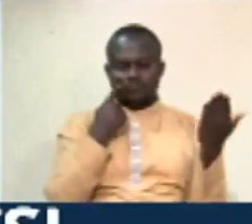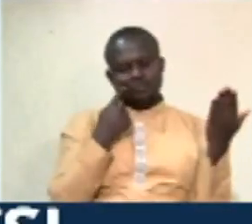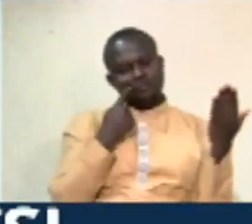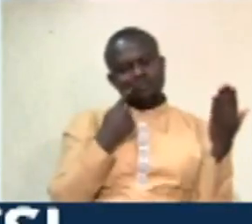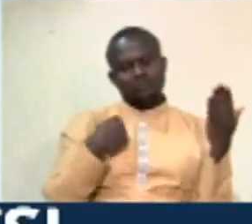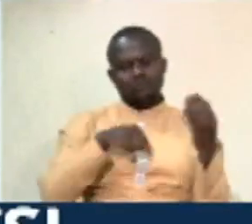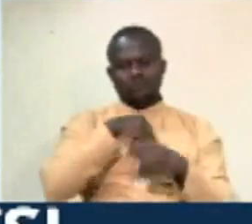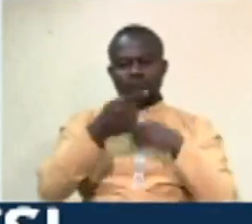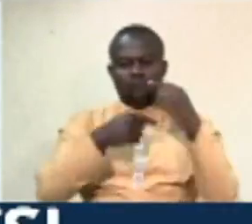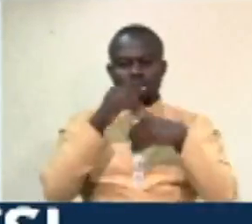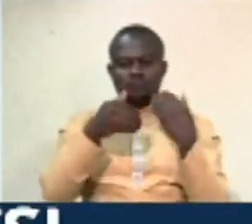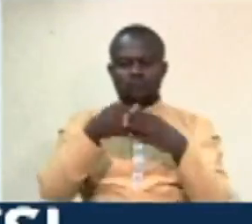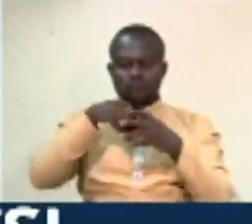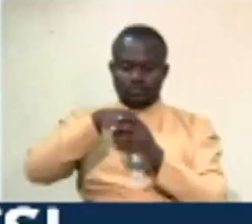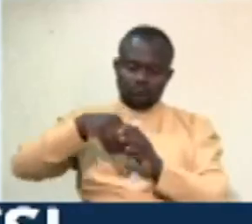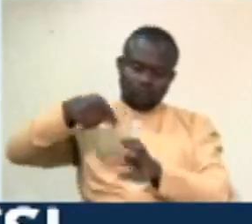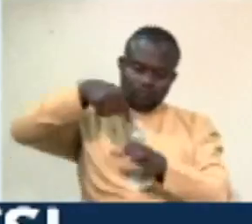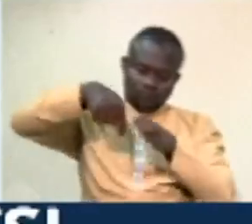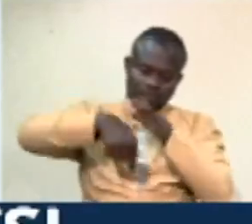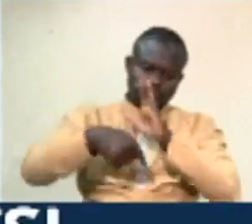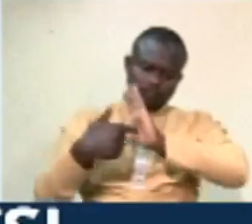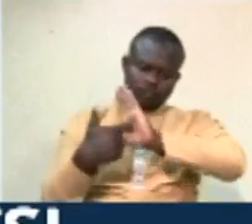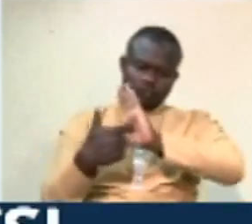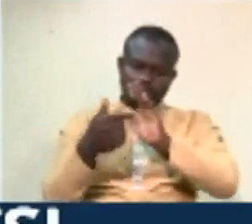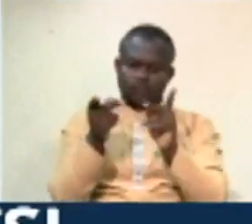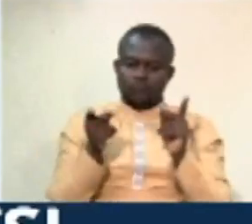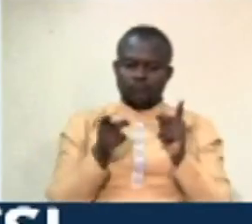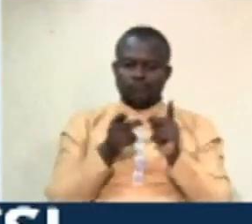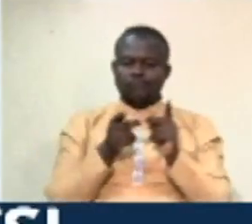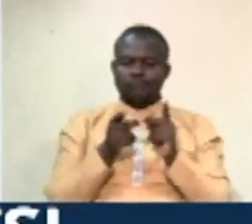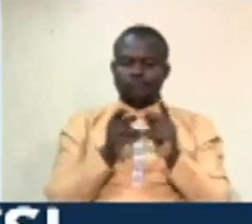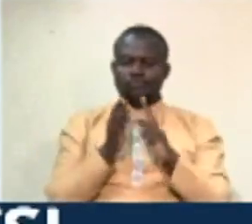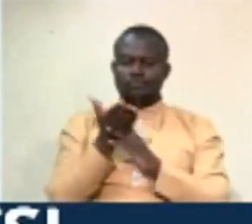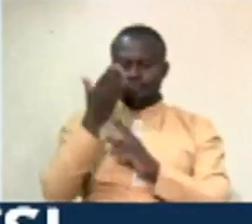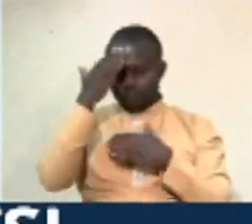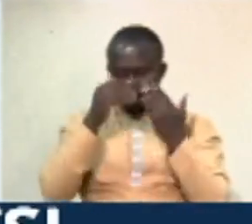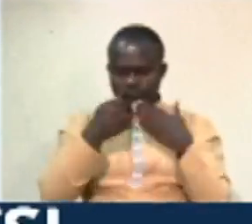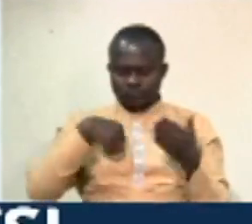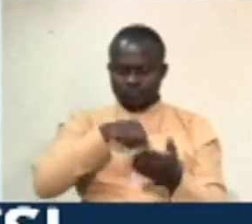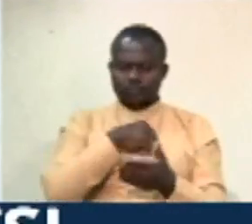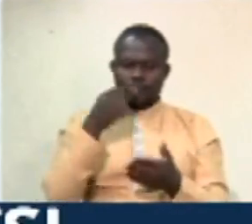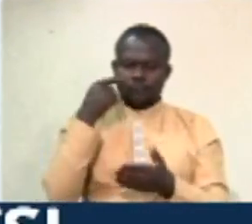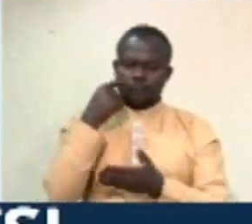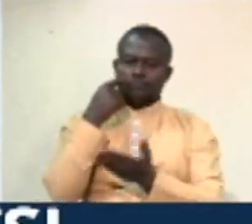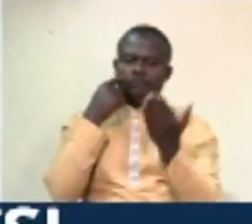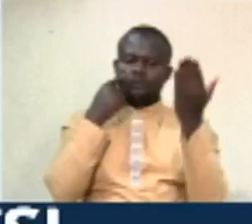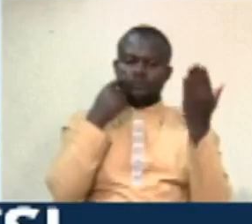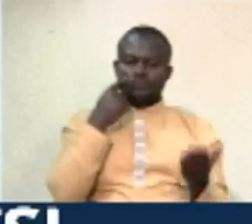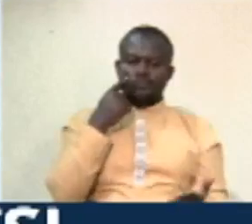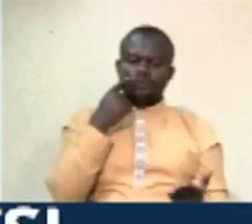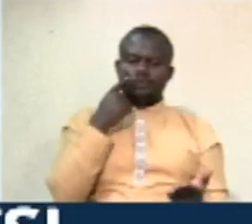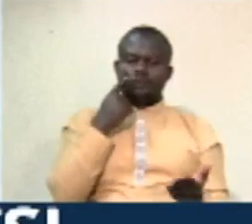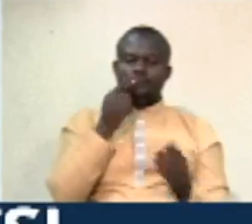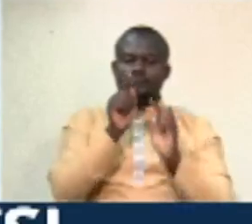Andre hakiri imyobo igaragaza aho amasasu yagiye aca kugira ngo interahamwe zinjire